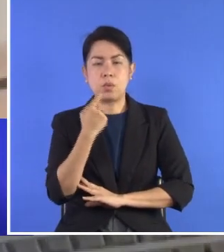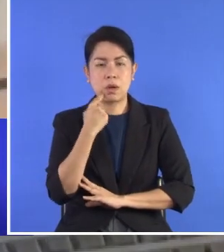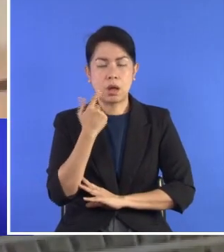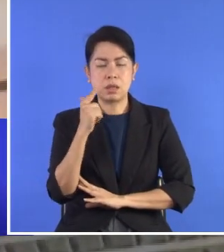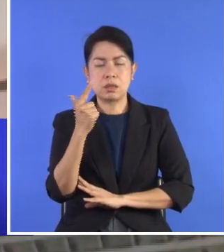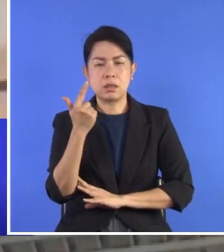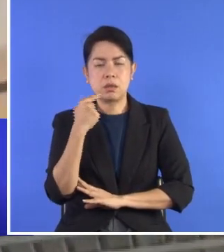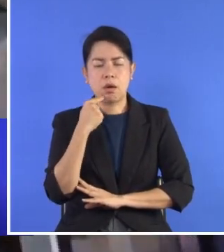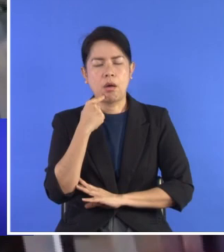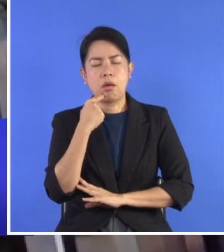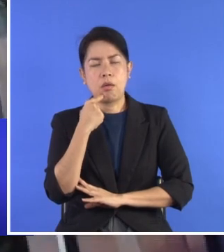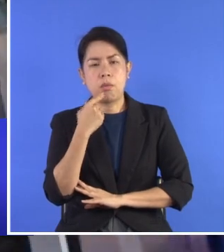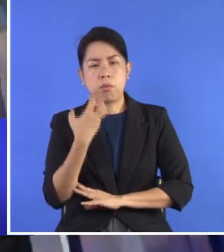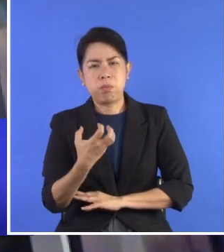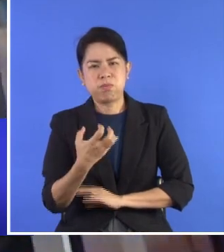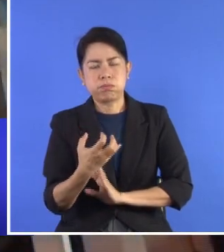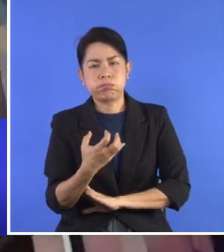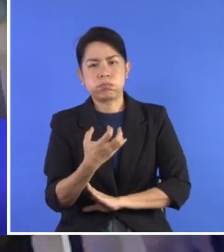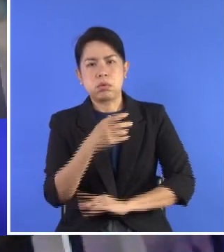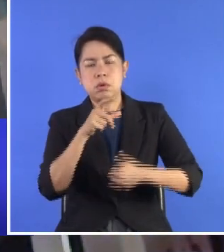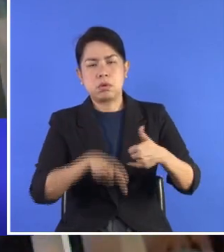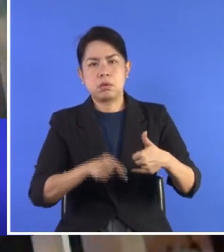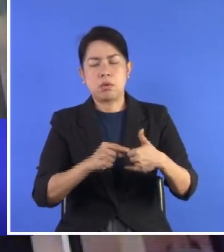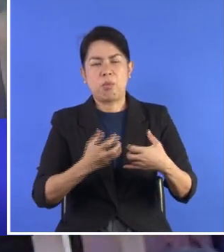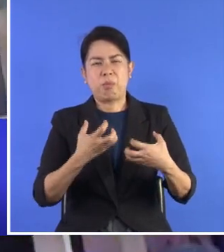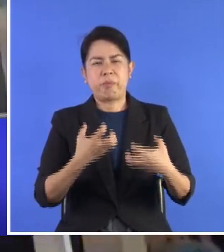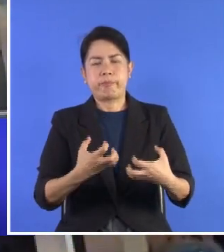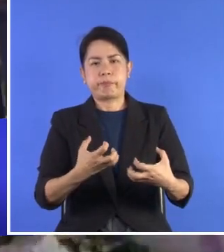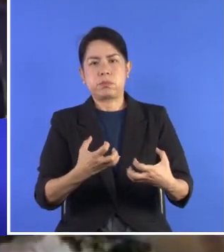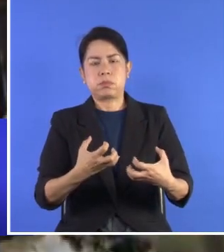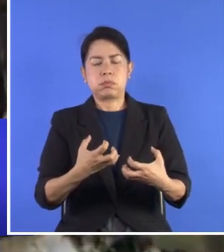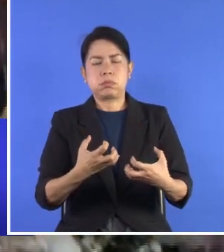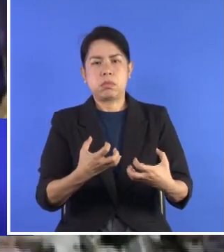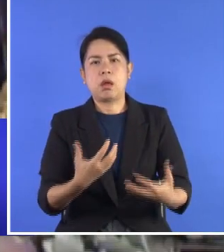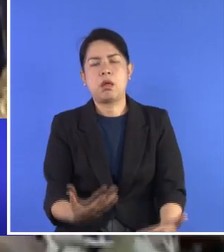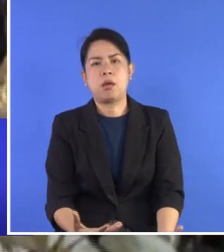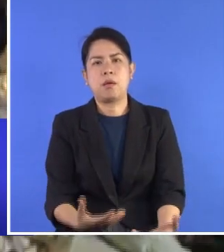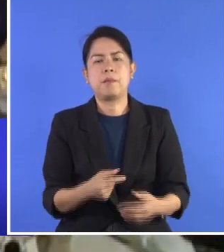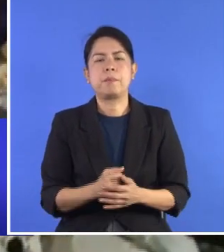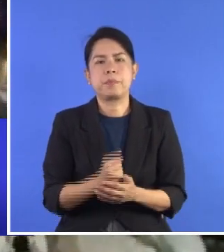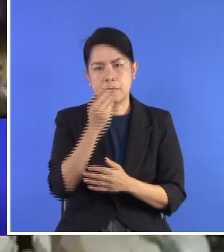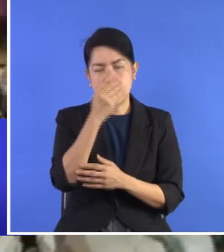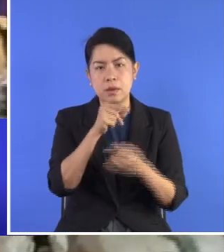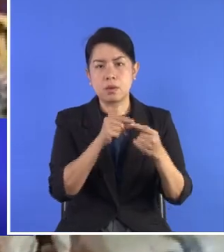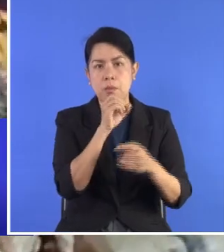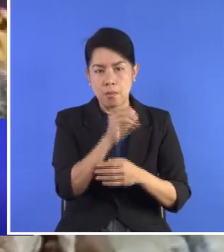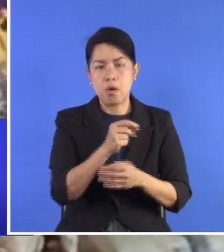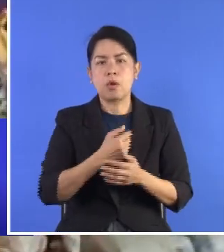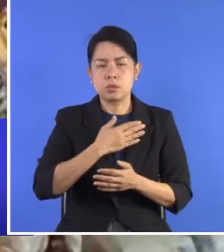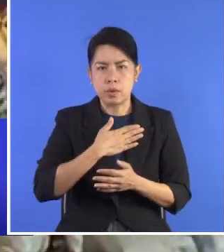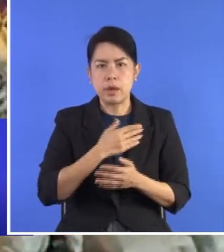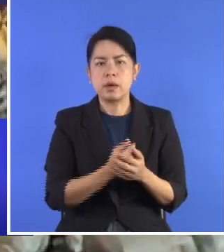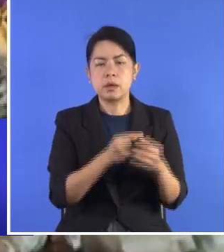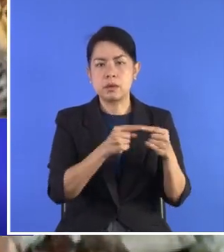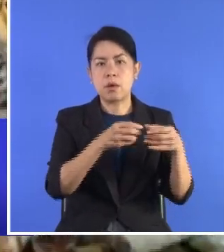เหลือไม่ไหวคราวนี้กลายเป็นเกร็งทื่อไปหมดเลยอ่ะค่ะหัวหน้าคนงานบอกว่าคือทำงานร่วมกับทีมนี้มาประมาณ 4-5